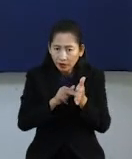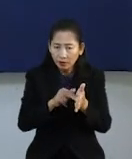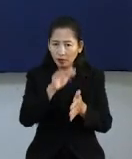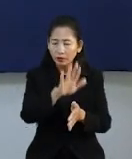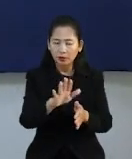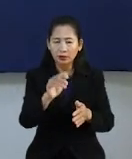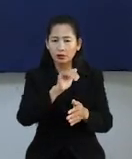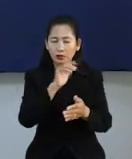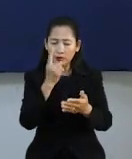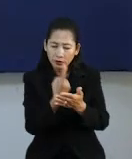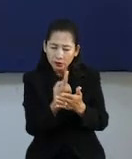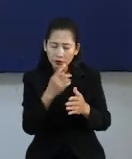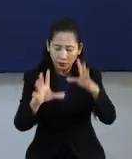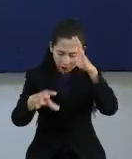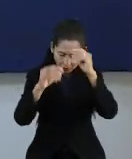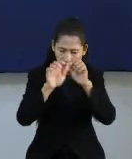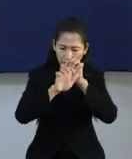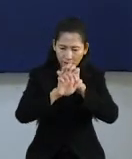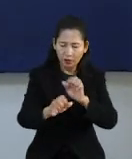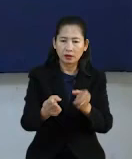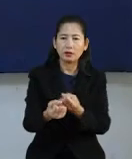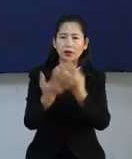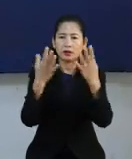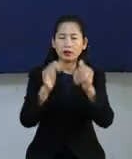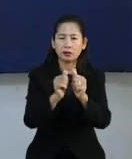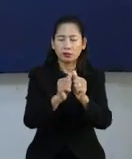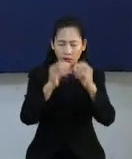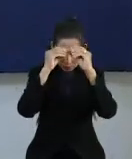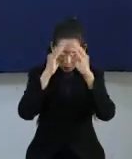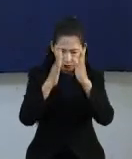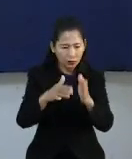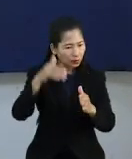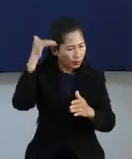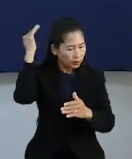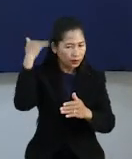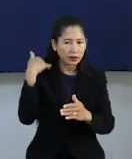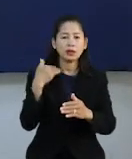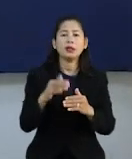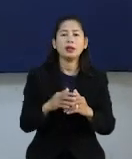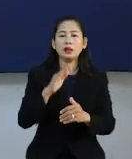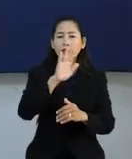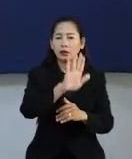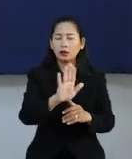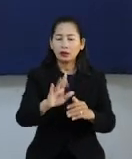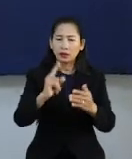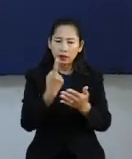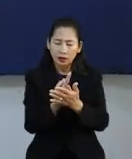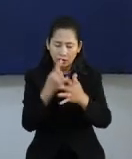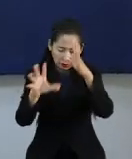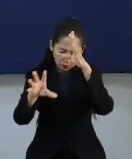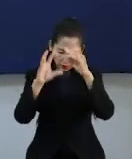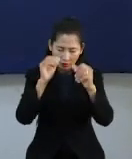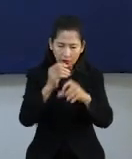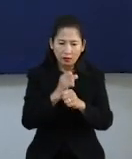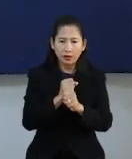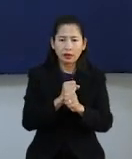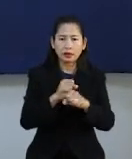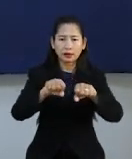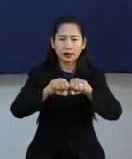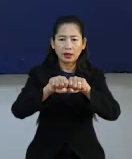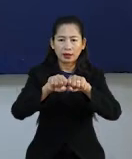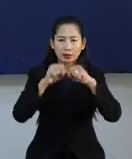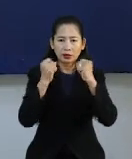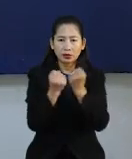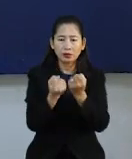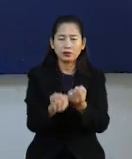mấy con tỏ khi châu rùm riêng pi chùm ngày bán tràn chùm một lực luôn nè cứ nè con á trà con ai châu rùm riêng bán tam để bạn đang sừng cung